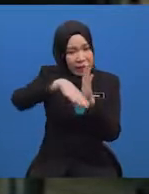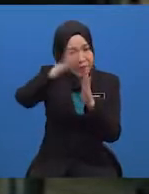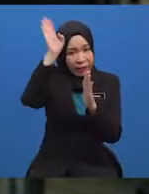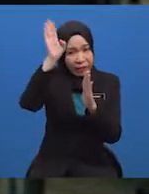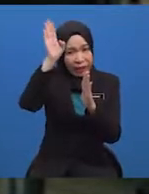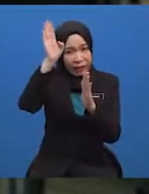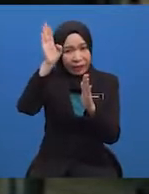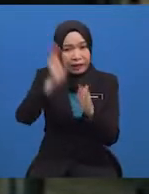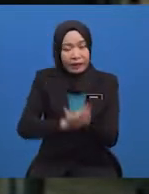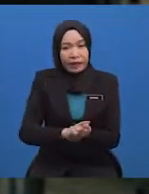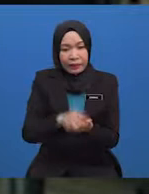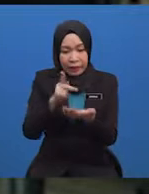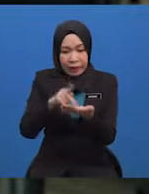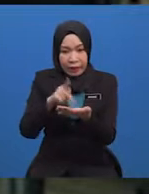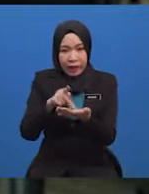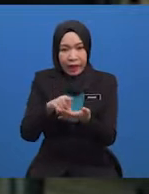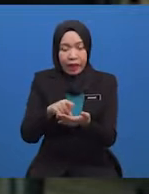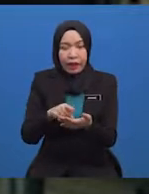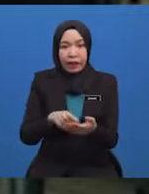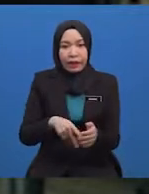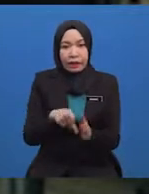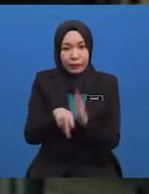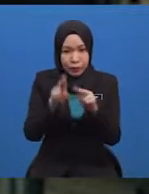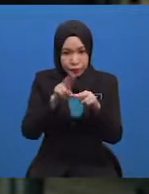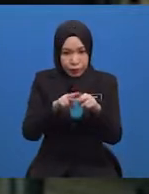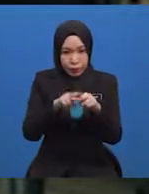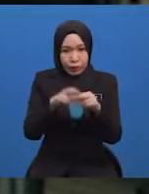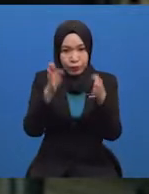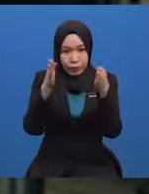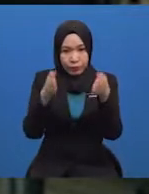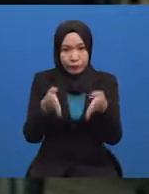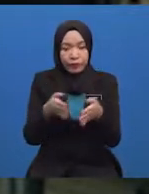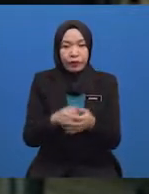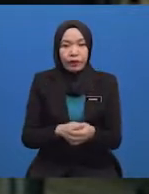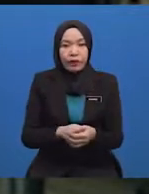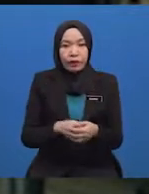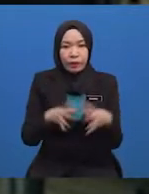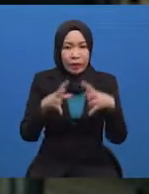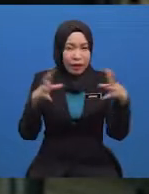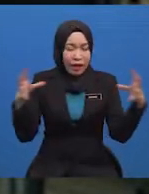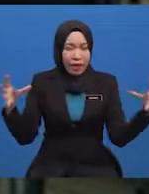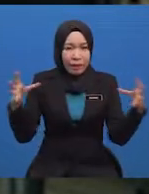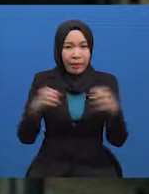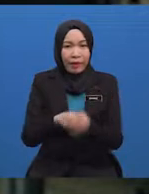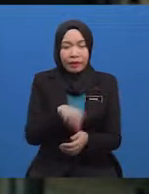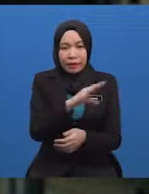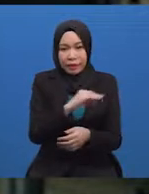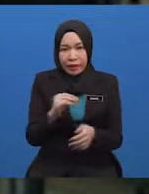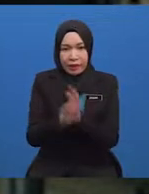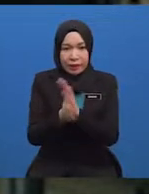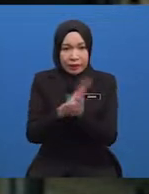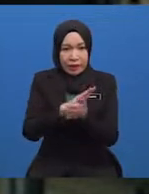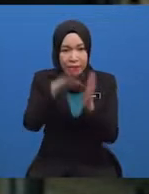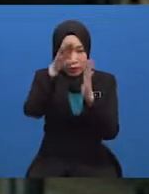penduduk yang berlebihan akan menyebabkan berlaku kekurangan kemudahan perumahan